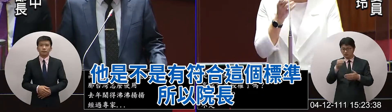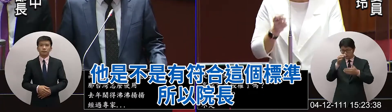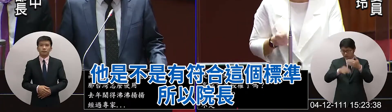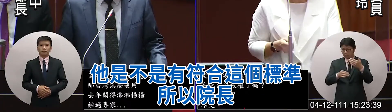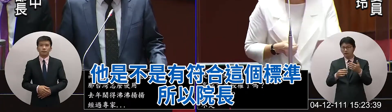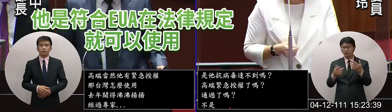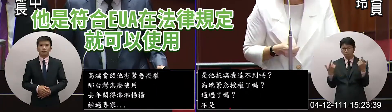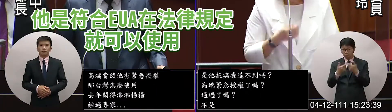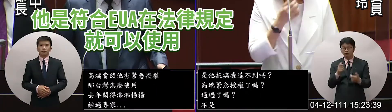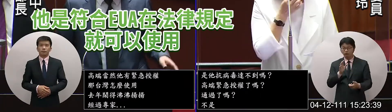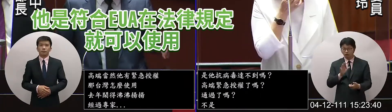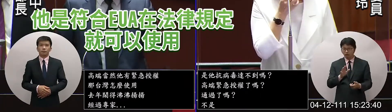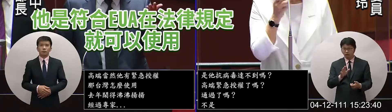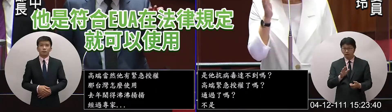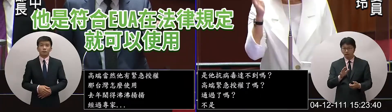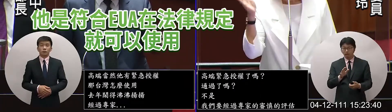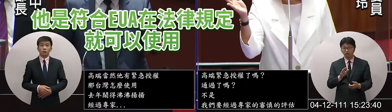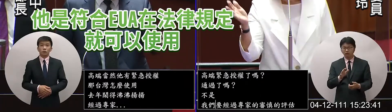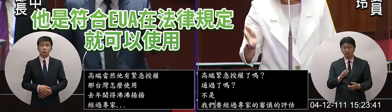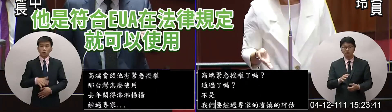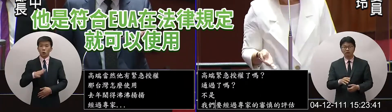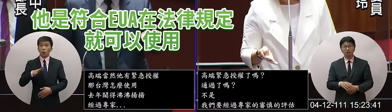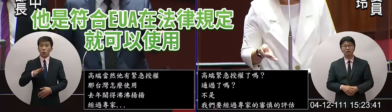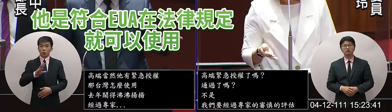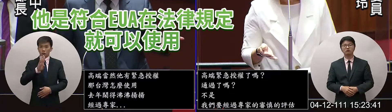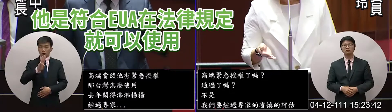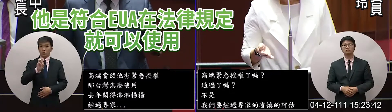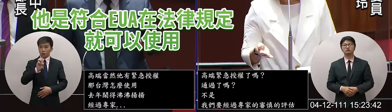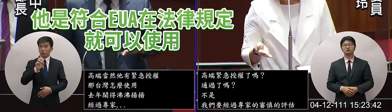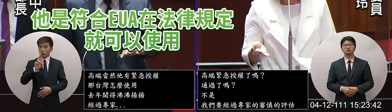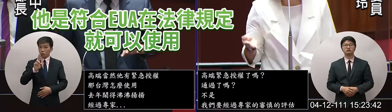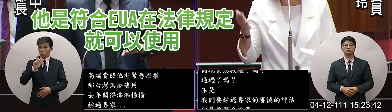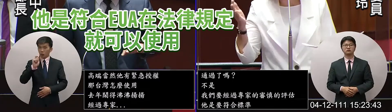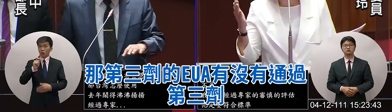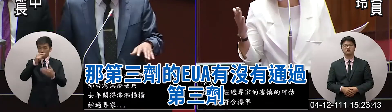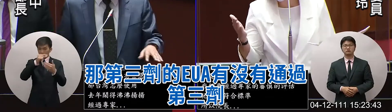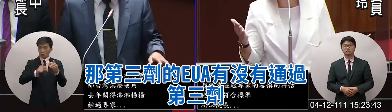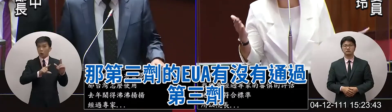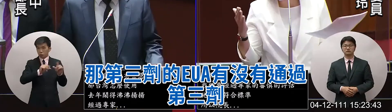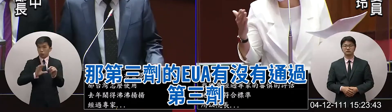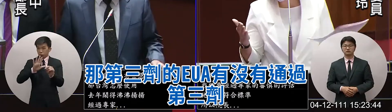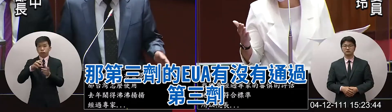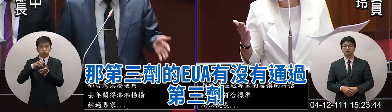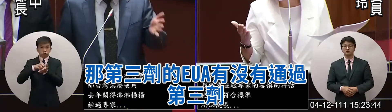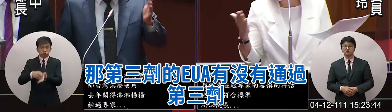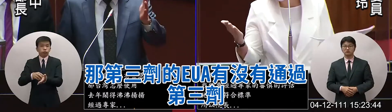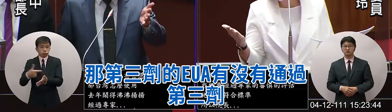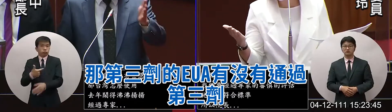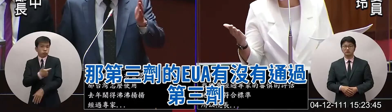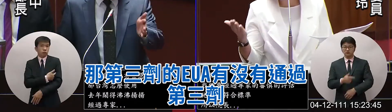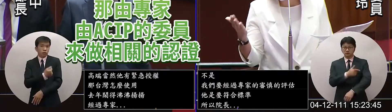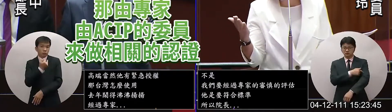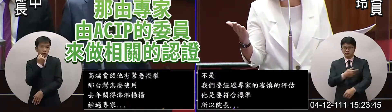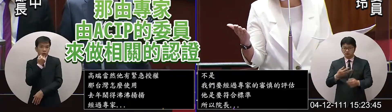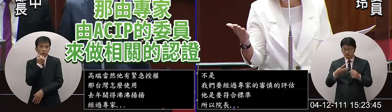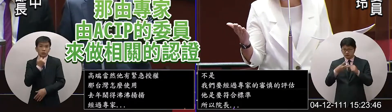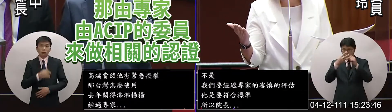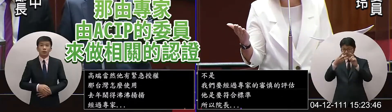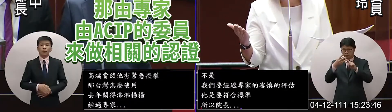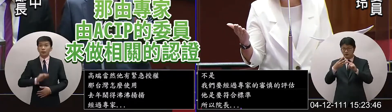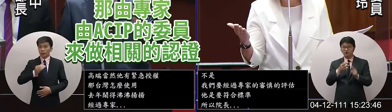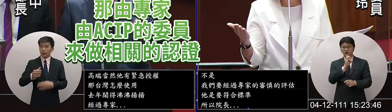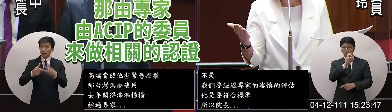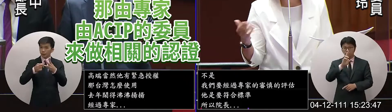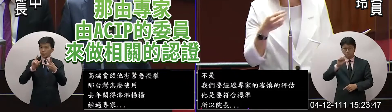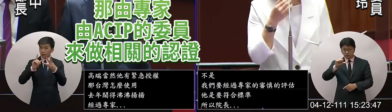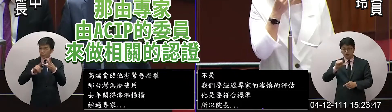所以院长， 它只符合 EUA 在法律规定就可以使 用。那第三季的 EUA 有没有通过？ 第三季。那